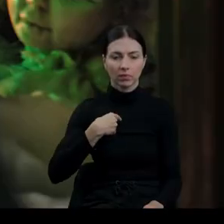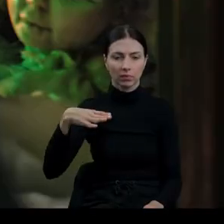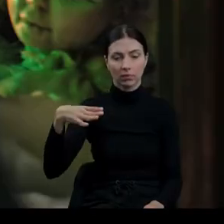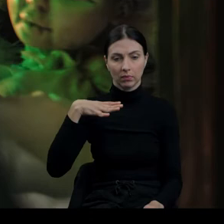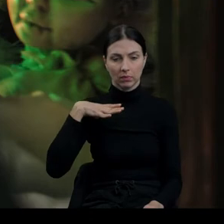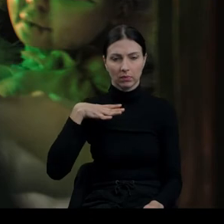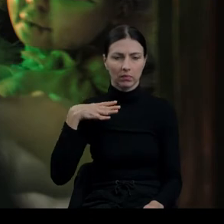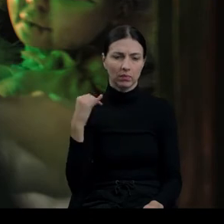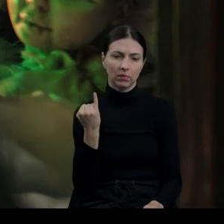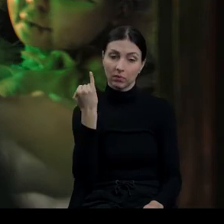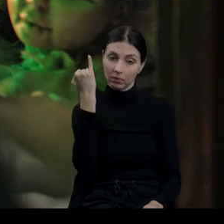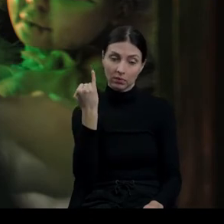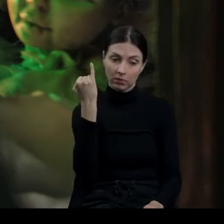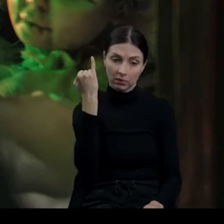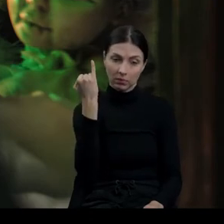Oglądałem